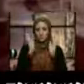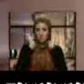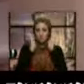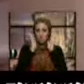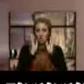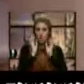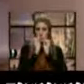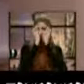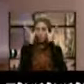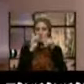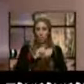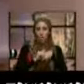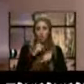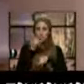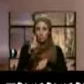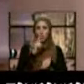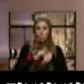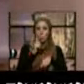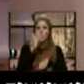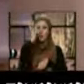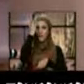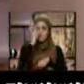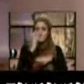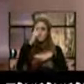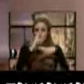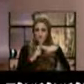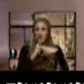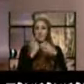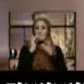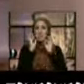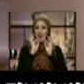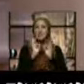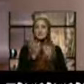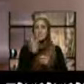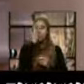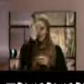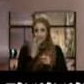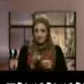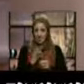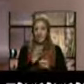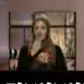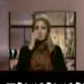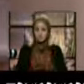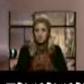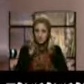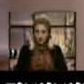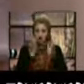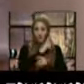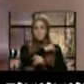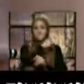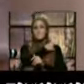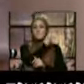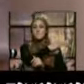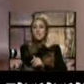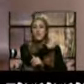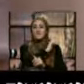وفي أوسطه مغفرة، وفي أوسطه رحمة، وفي آخره مغفرة. فاعتبر الصديق ان الصلاة في اخر الوقت يعني الظهر قبل